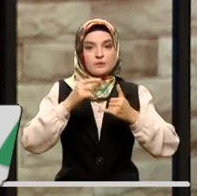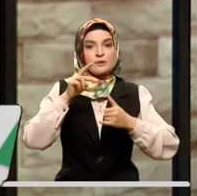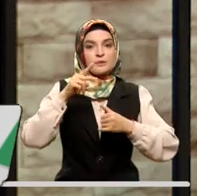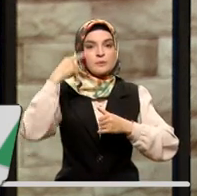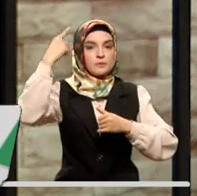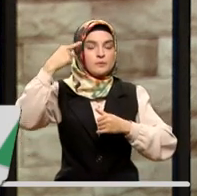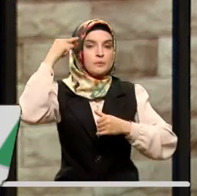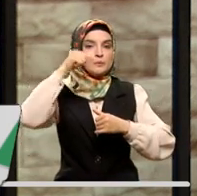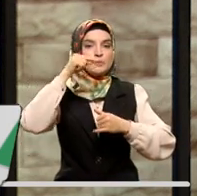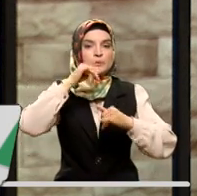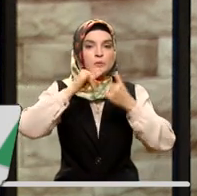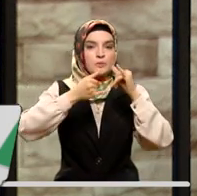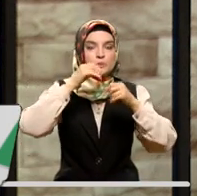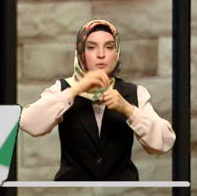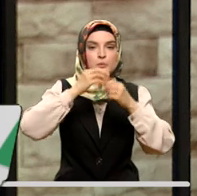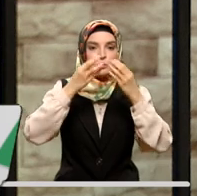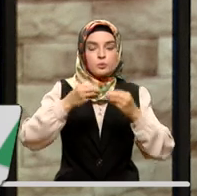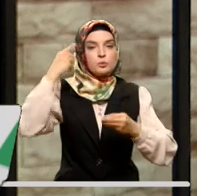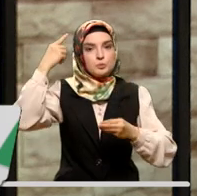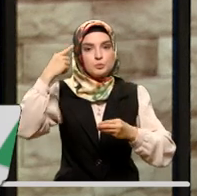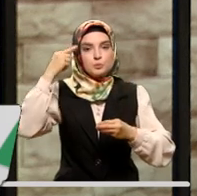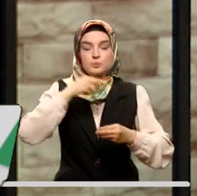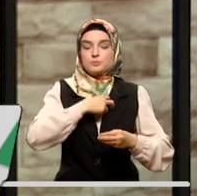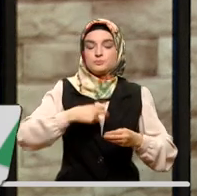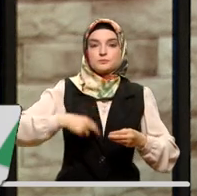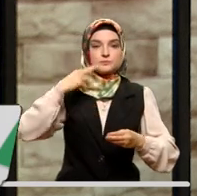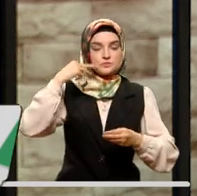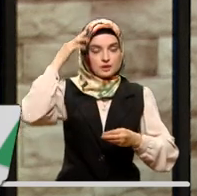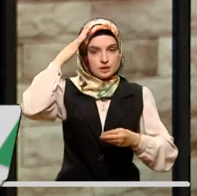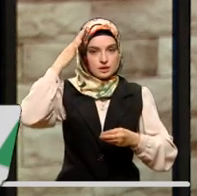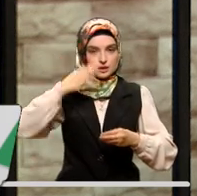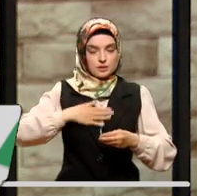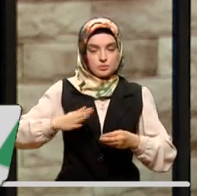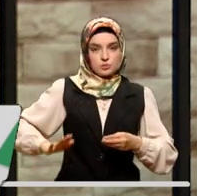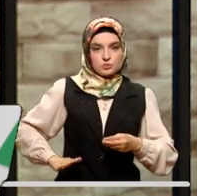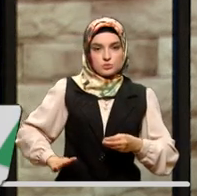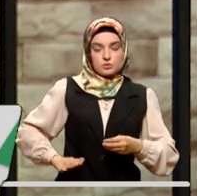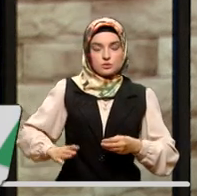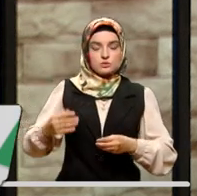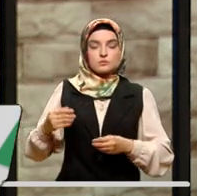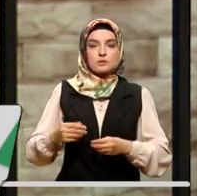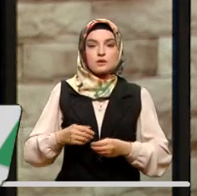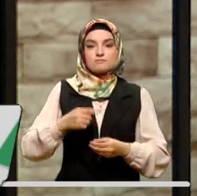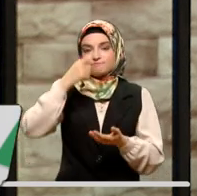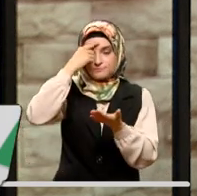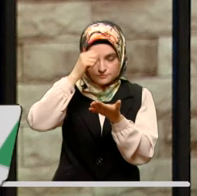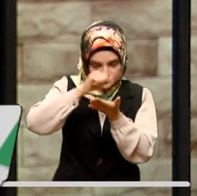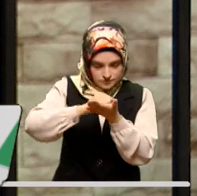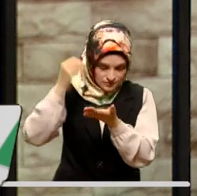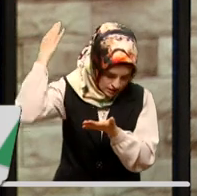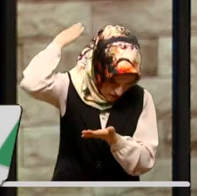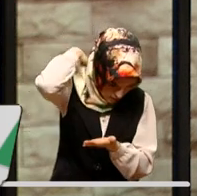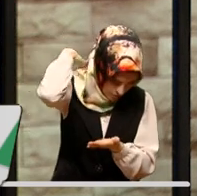oyunun içerisinde olmak istiyor. Peygamber Efendimiz çocuğu secdede sırtına bindiği zaman secdeyi uzun tuttuğunu duyuyoruz